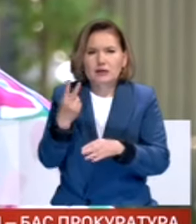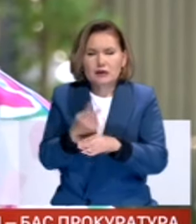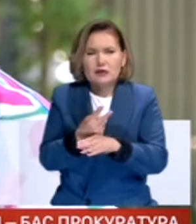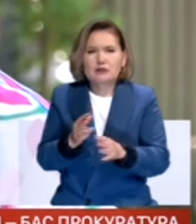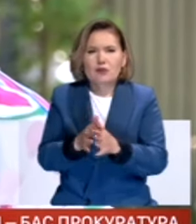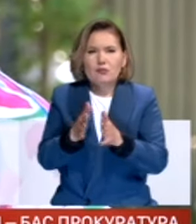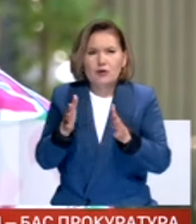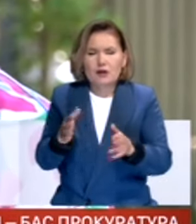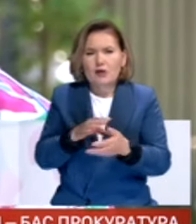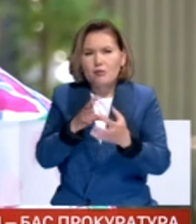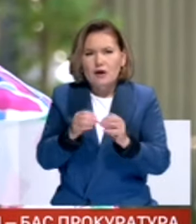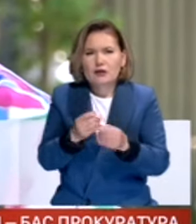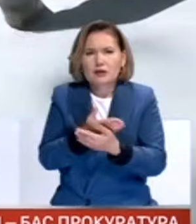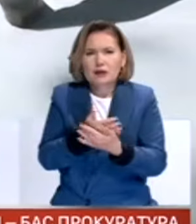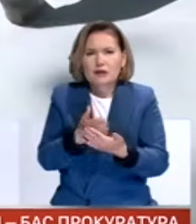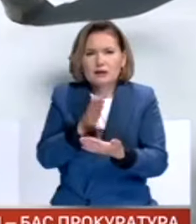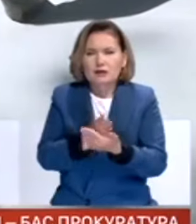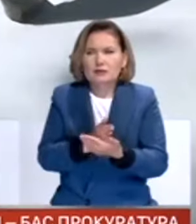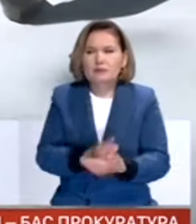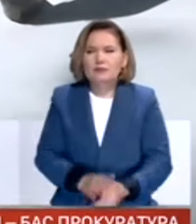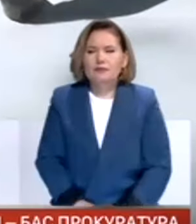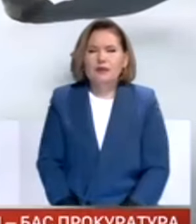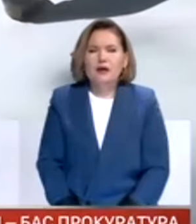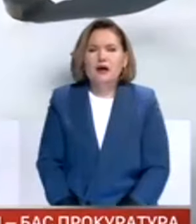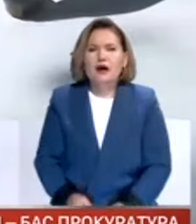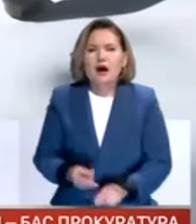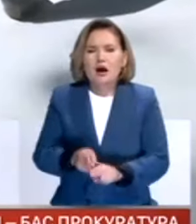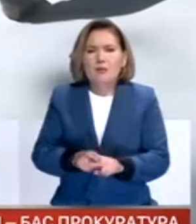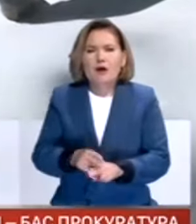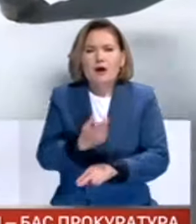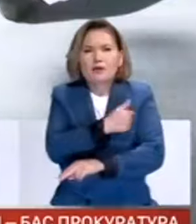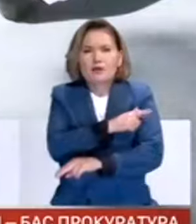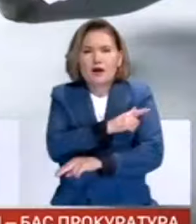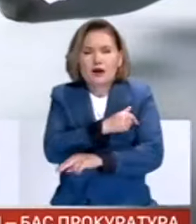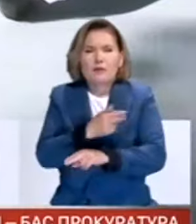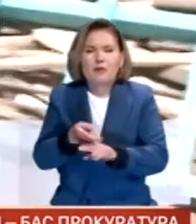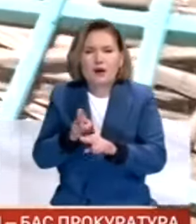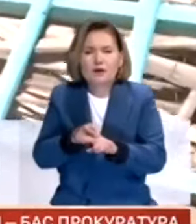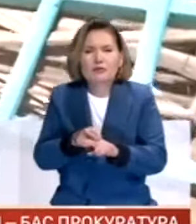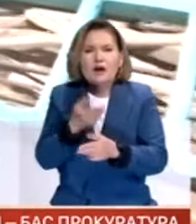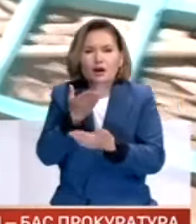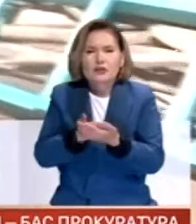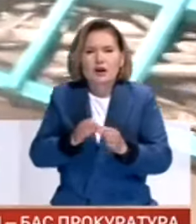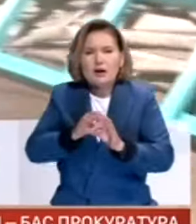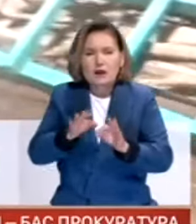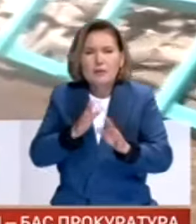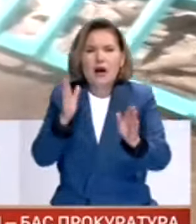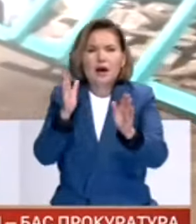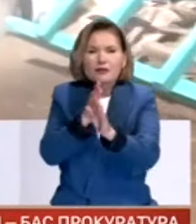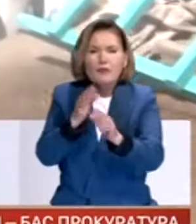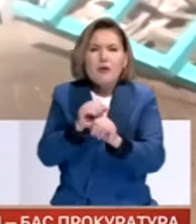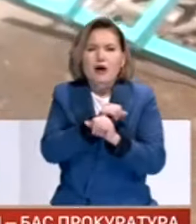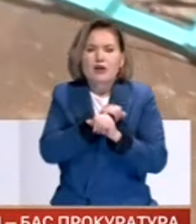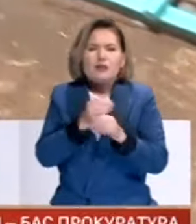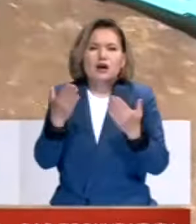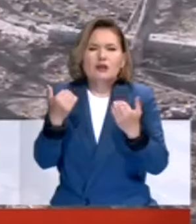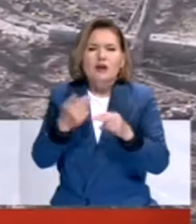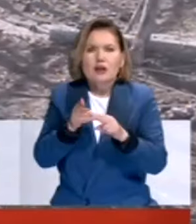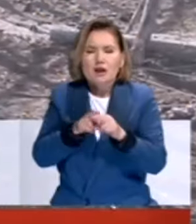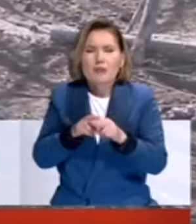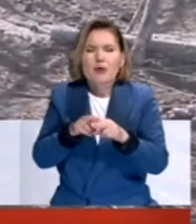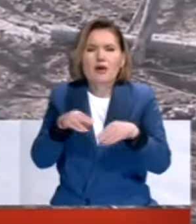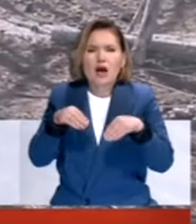Екі еседен астам түрлер көбейіп отыр. Эпидемиологтар тұрғындарды табиғат аясында демалуға шыққанда және қора-қопсыда жұмыс